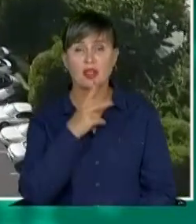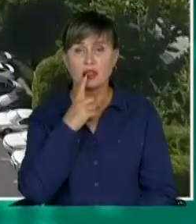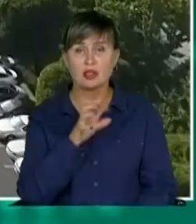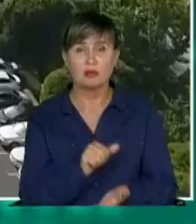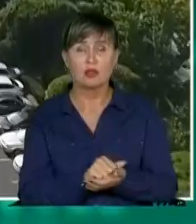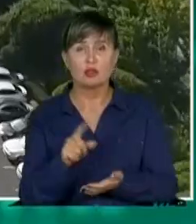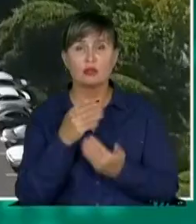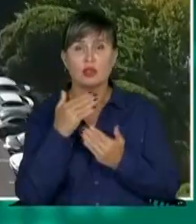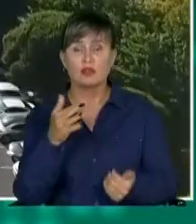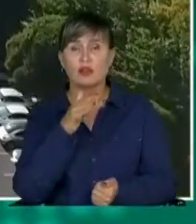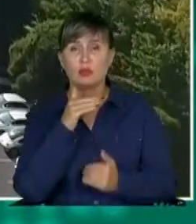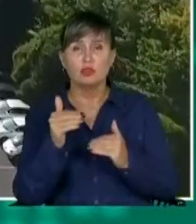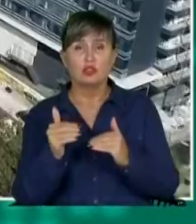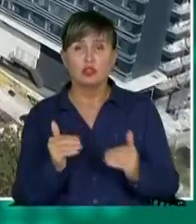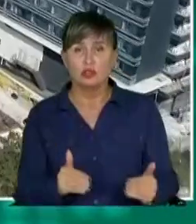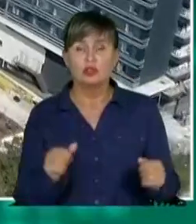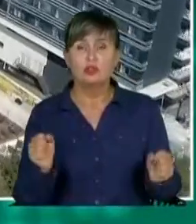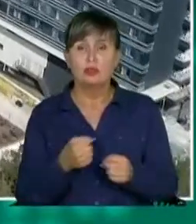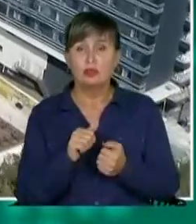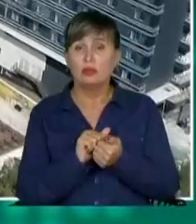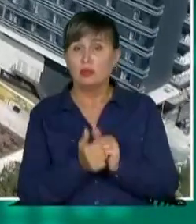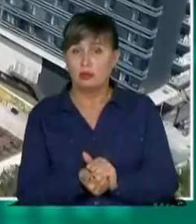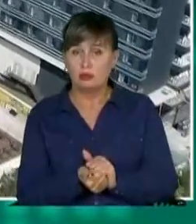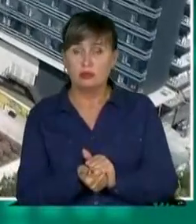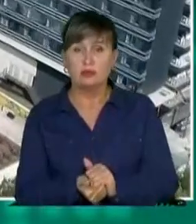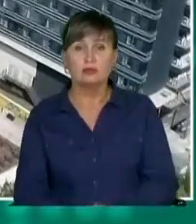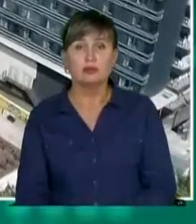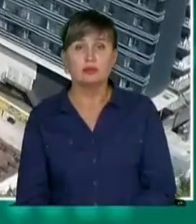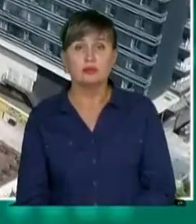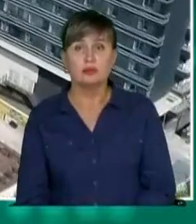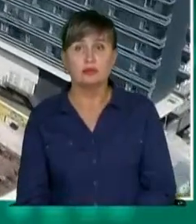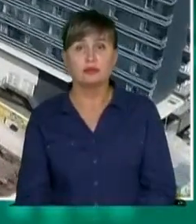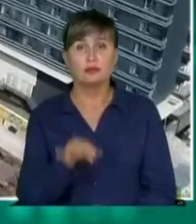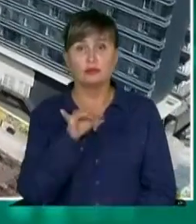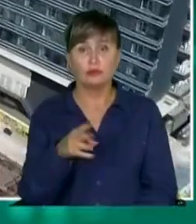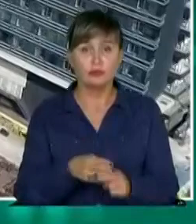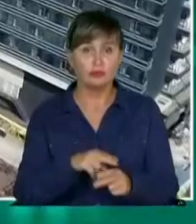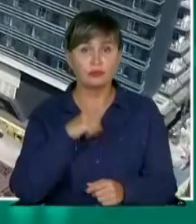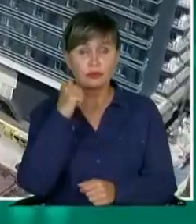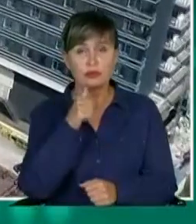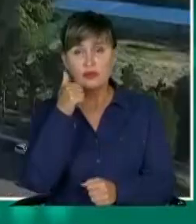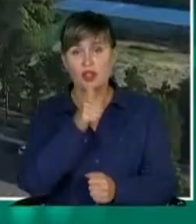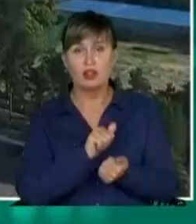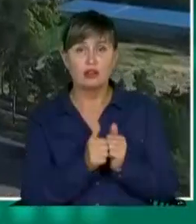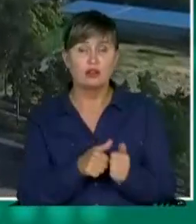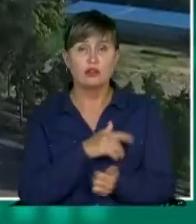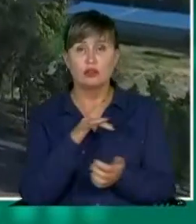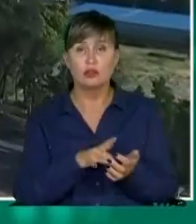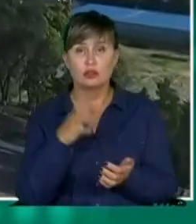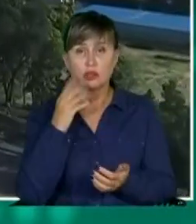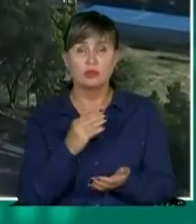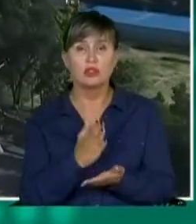время снижение темпов инфляции. В июне текущего года годовая инфляция в городе Алматы